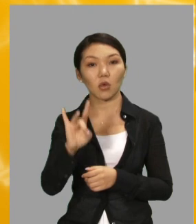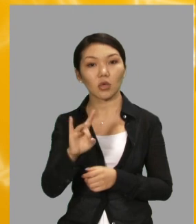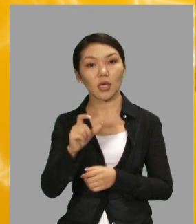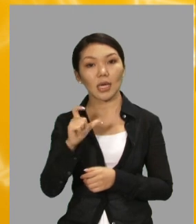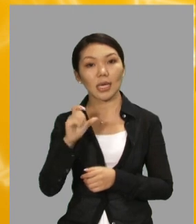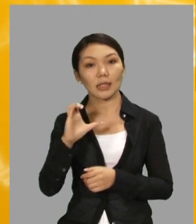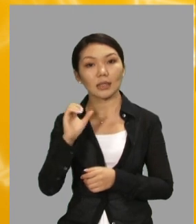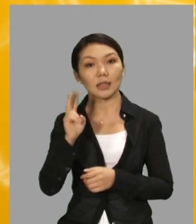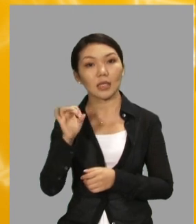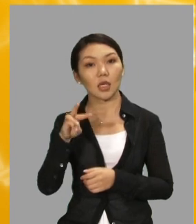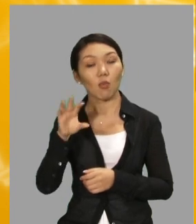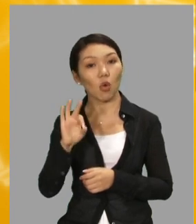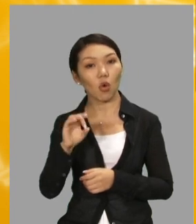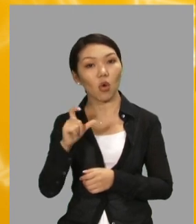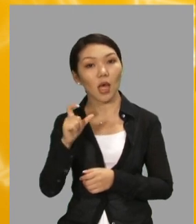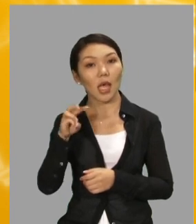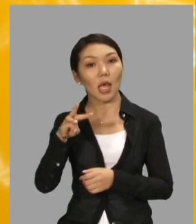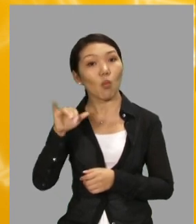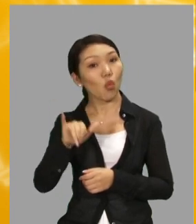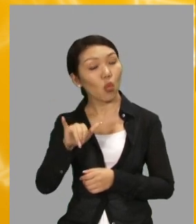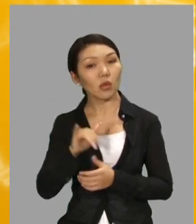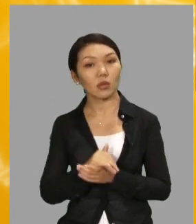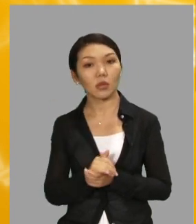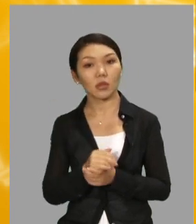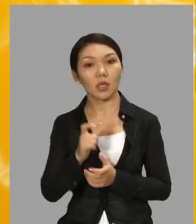эскимо, эму,